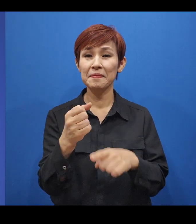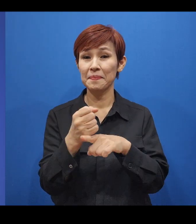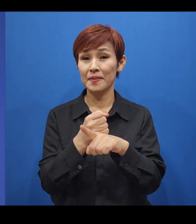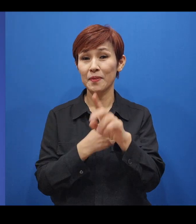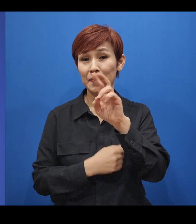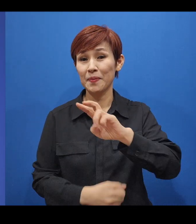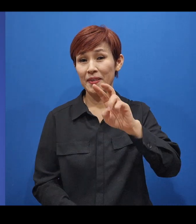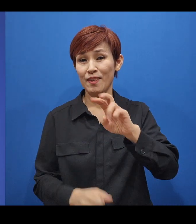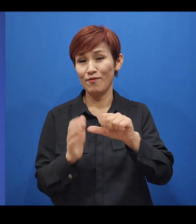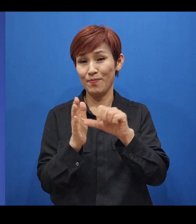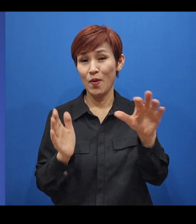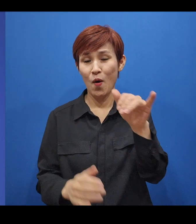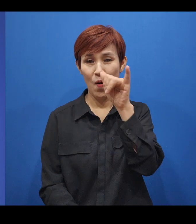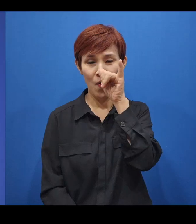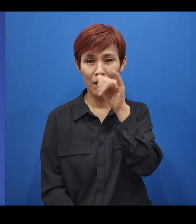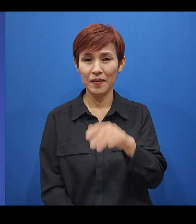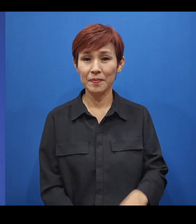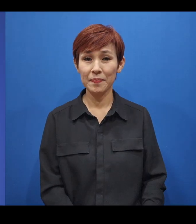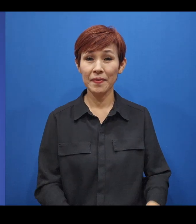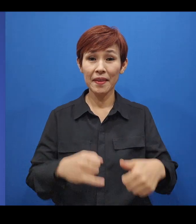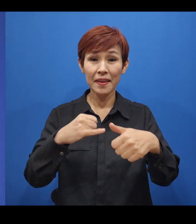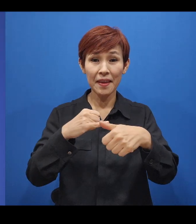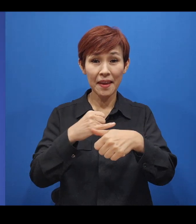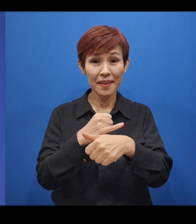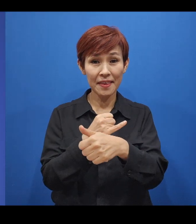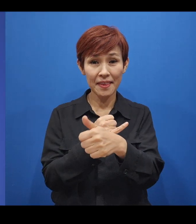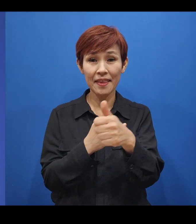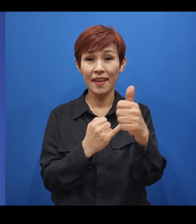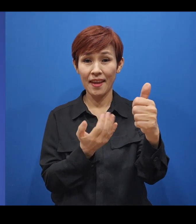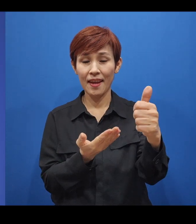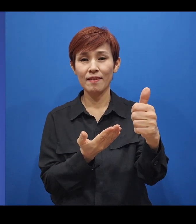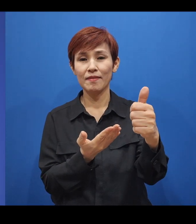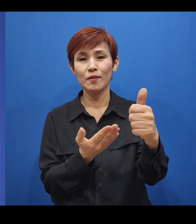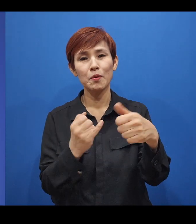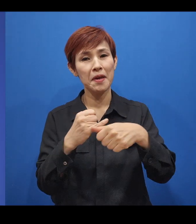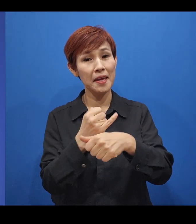당신입니다. 애인에게 이렇게 고백하는 거죠.